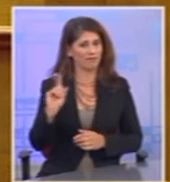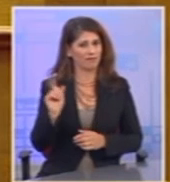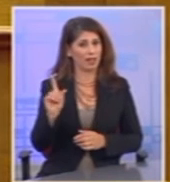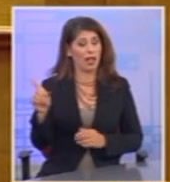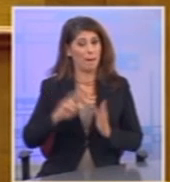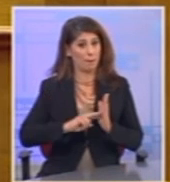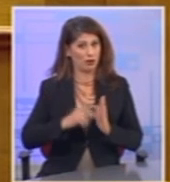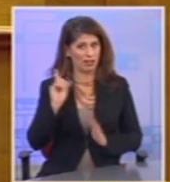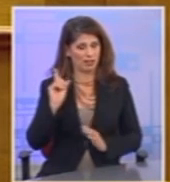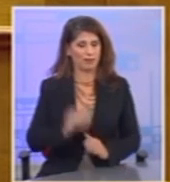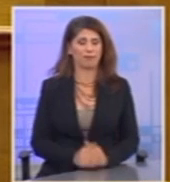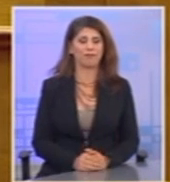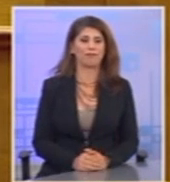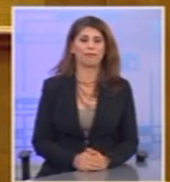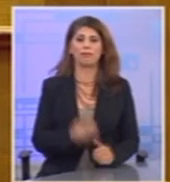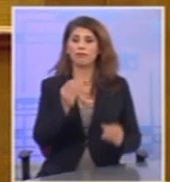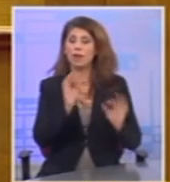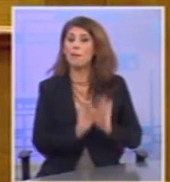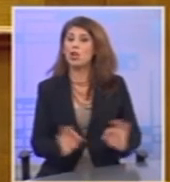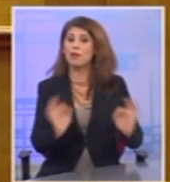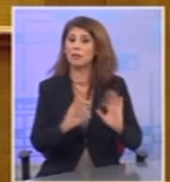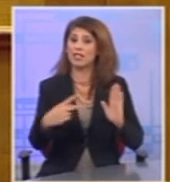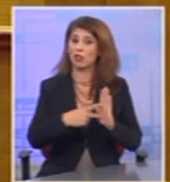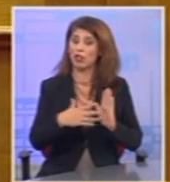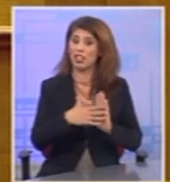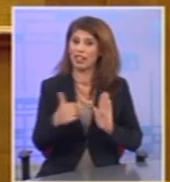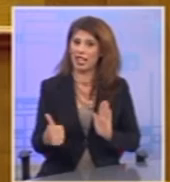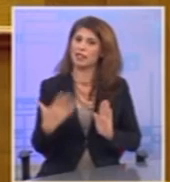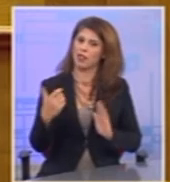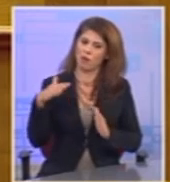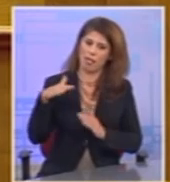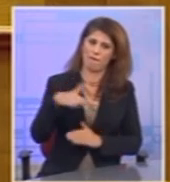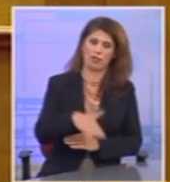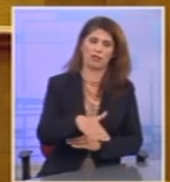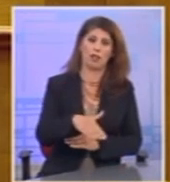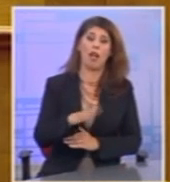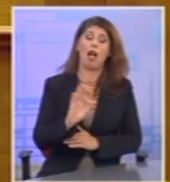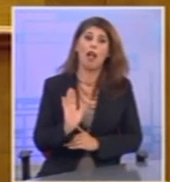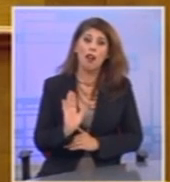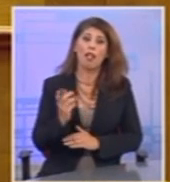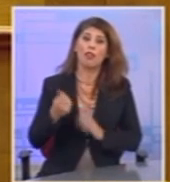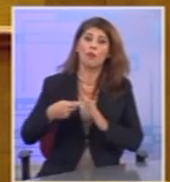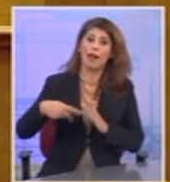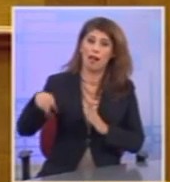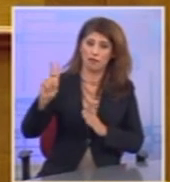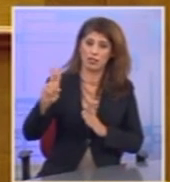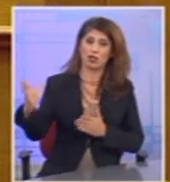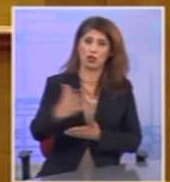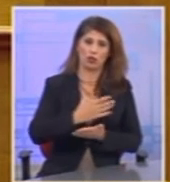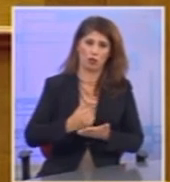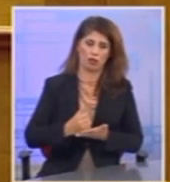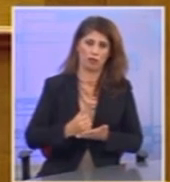Προσέξτε τώρα, στην πρόβλεψή σας για το 2016 λέτε θα έχουμε ύφεση, αλλά θα έχουμε αύξηση των